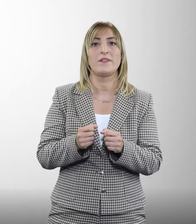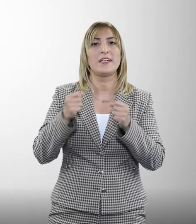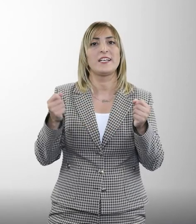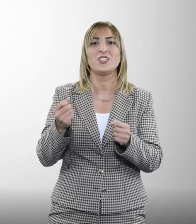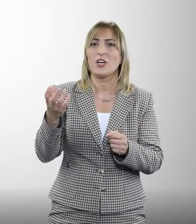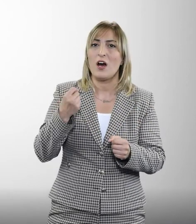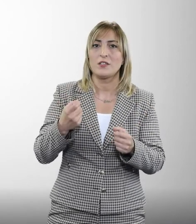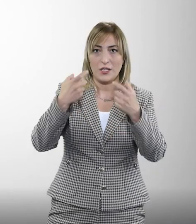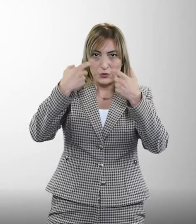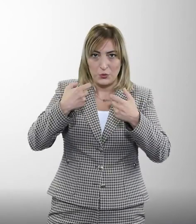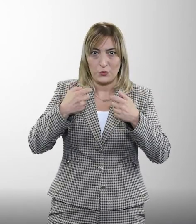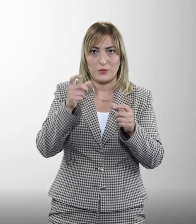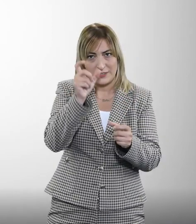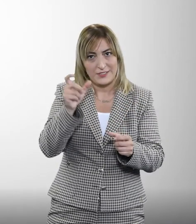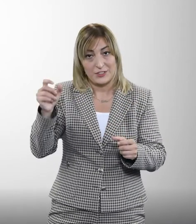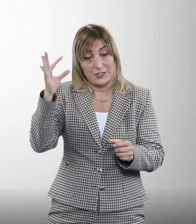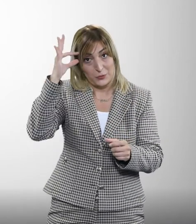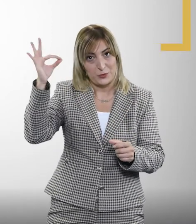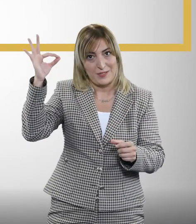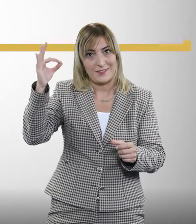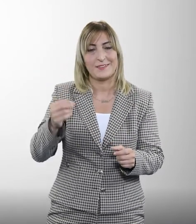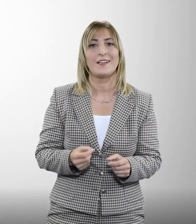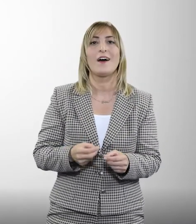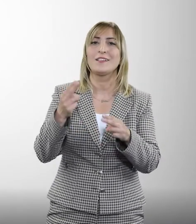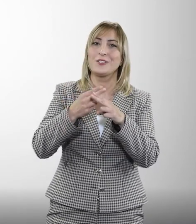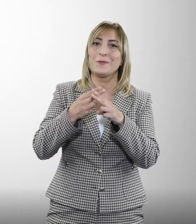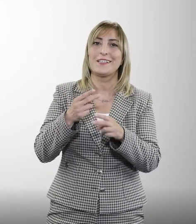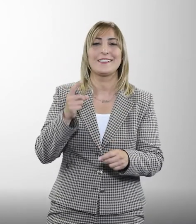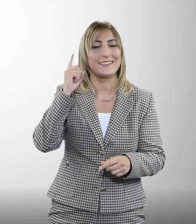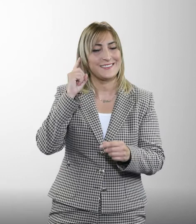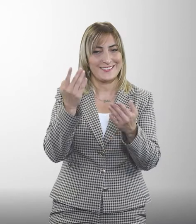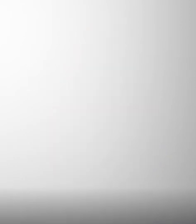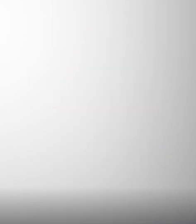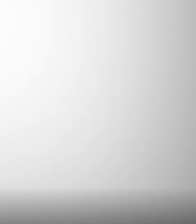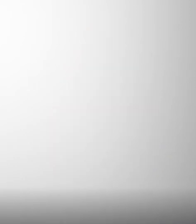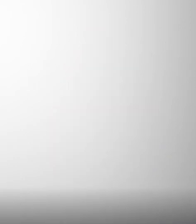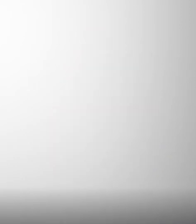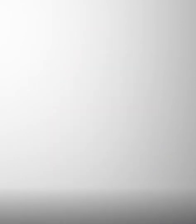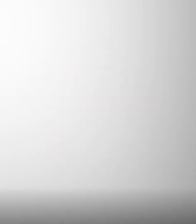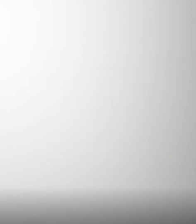departmanında görev yapan insan kaynakları uzmanlarından tecrübelerini dinleyeceksiniz.